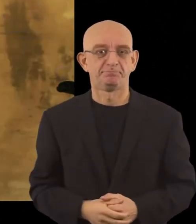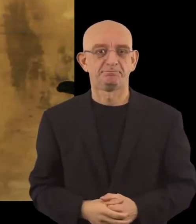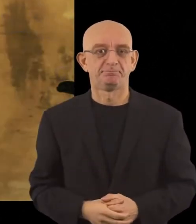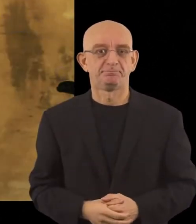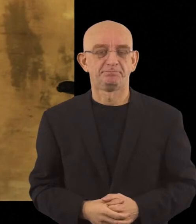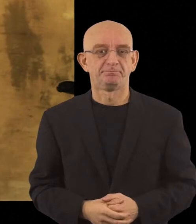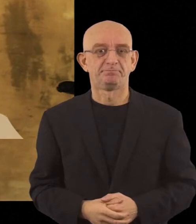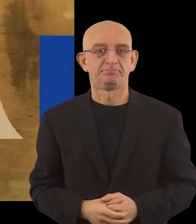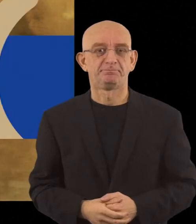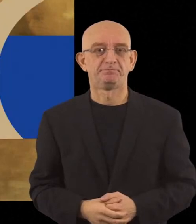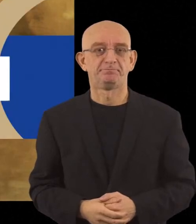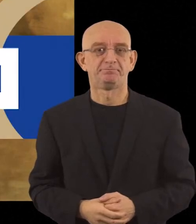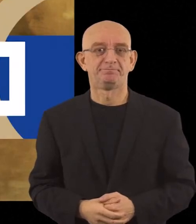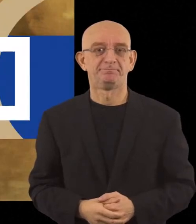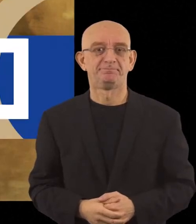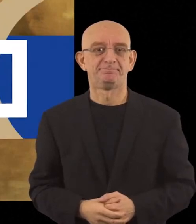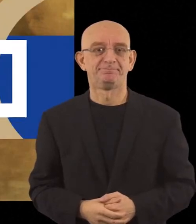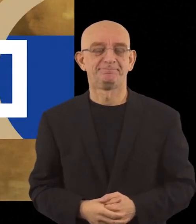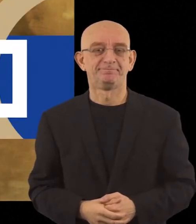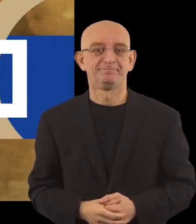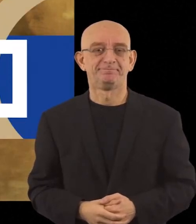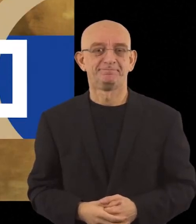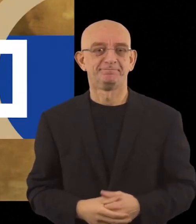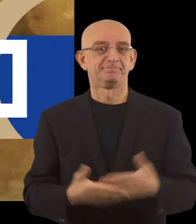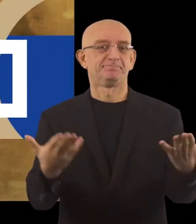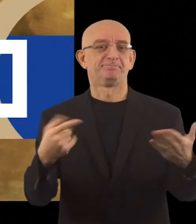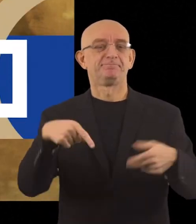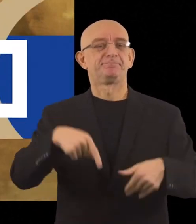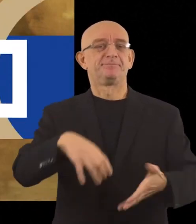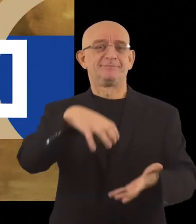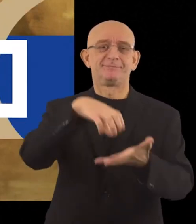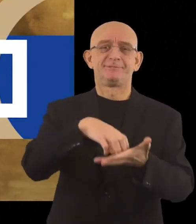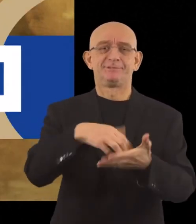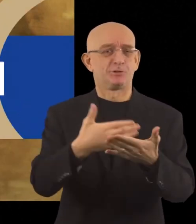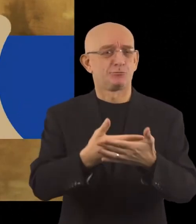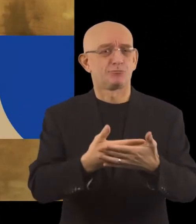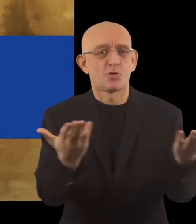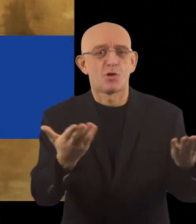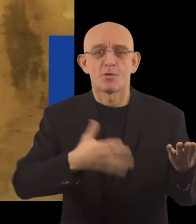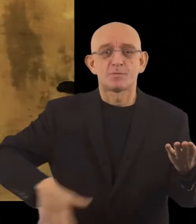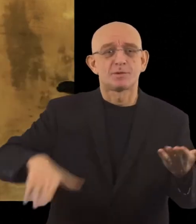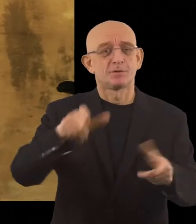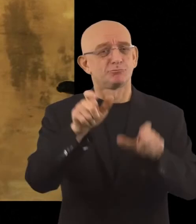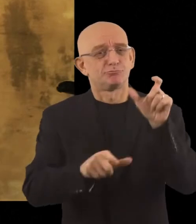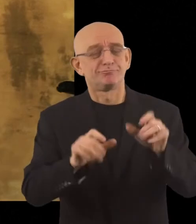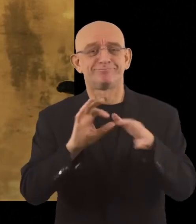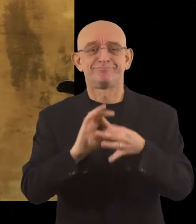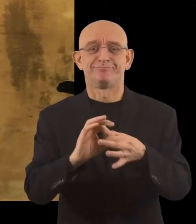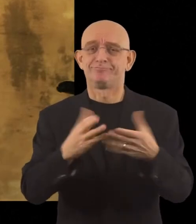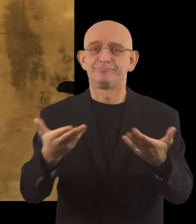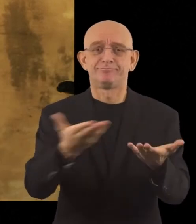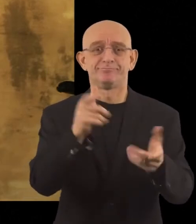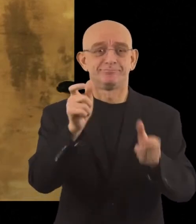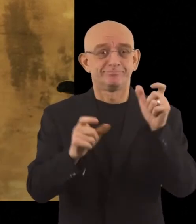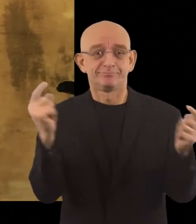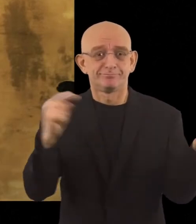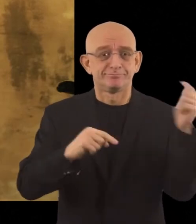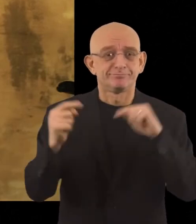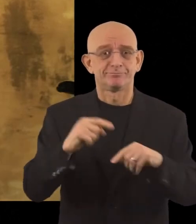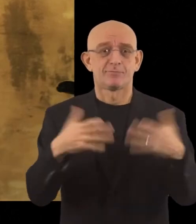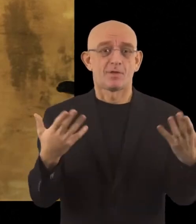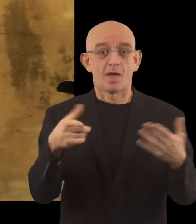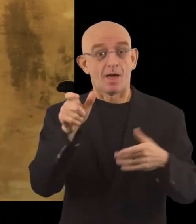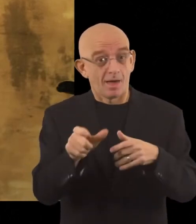Wir haben in Bremerhaven ein Motto, eine Stadt für alle. Das gilt natürlich insbesondere auch für Menschen